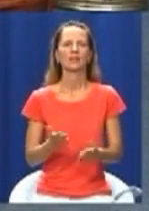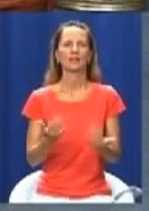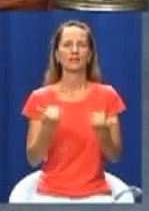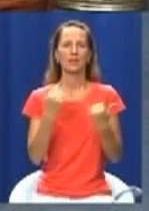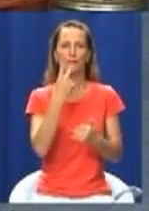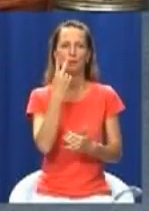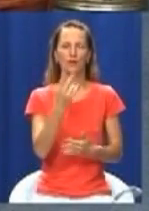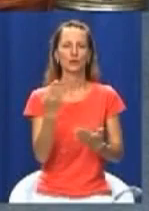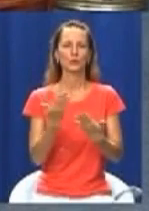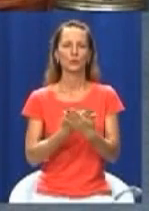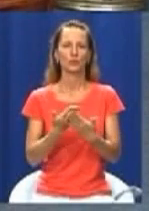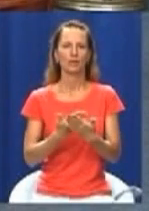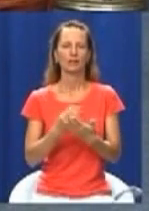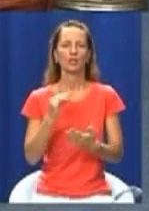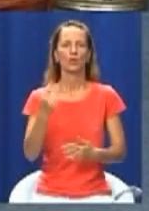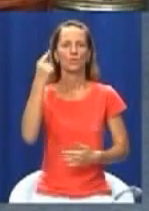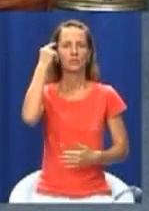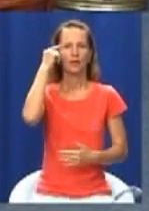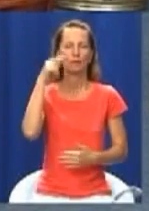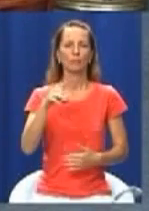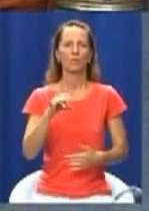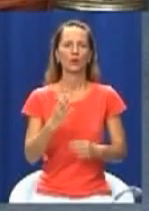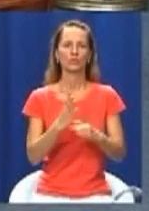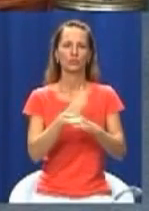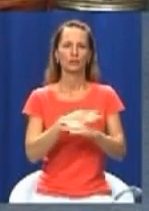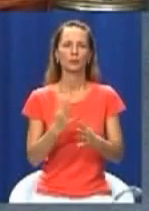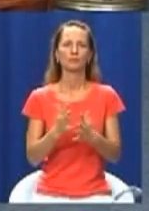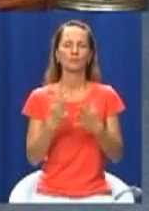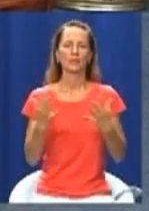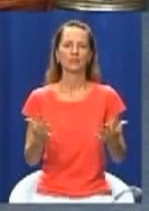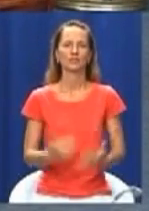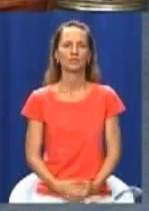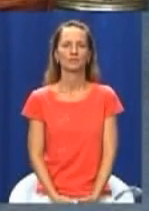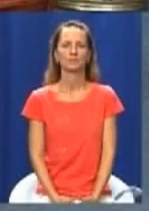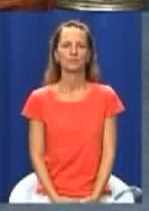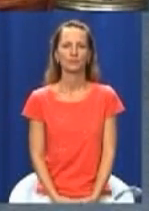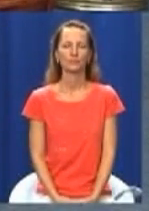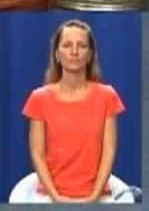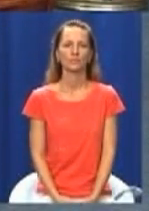зараз подивимося сюжети і дізнаємося про їжачків набагато-набагато більше.